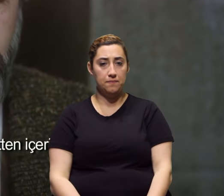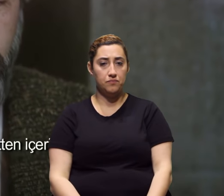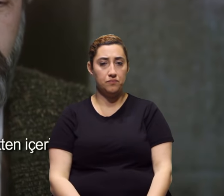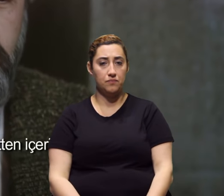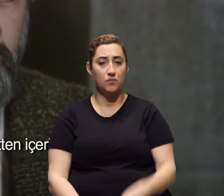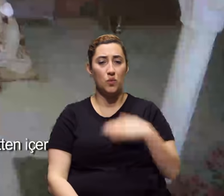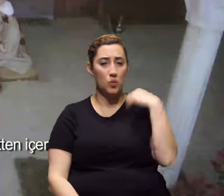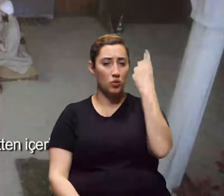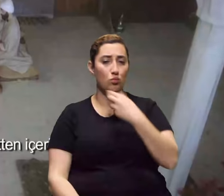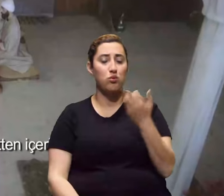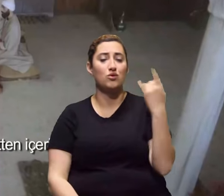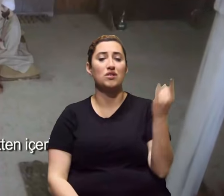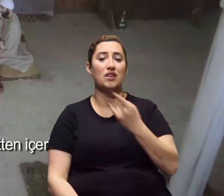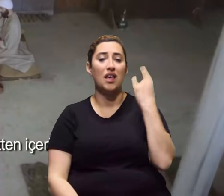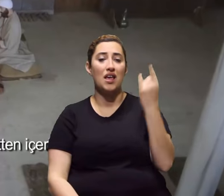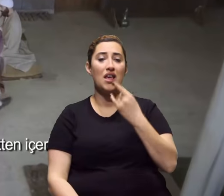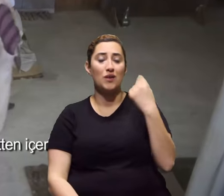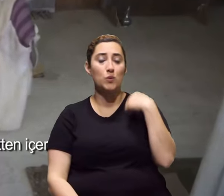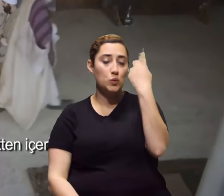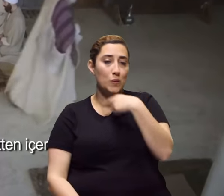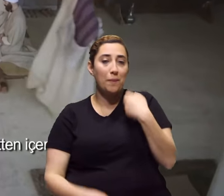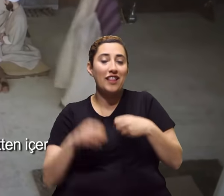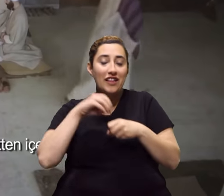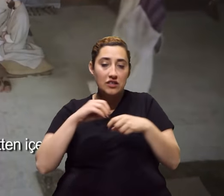Suretim boş gezer suretten içeri.